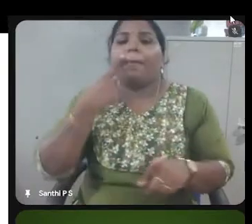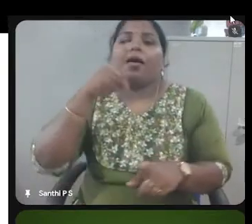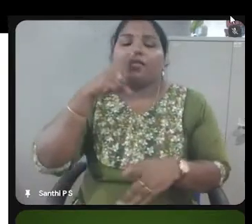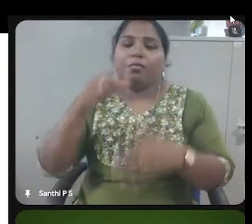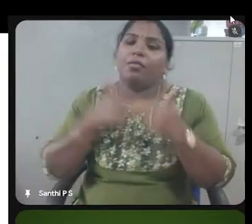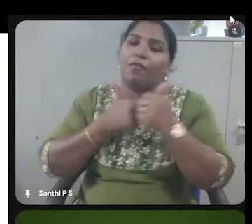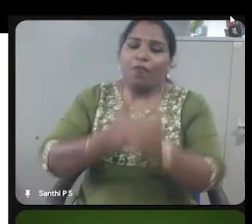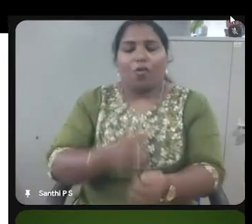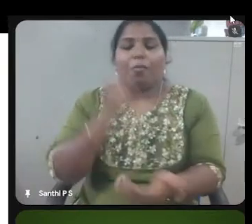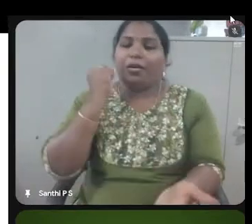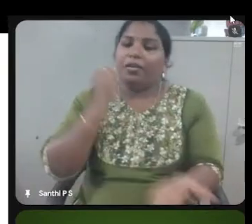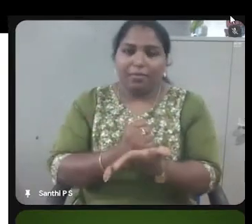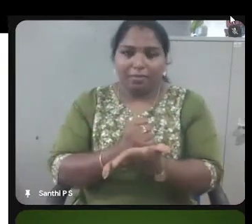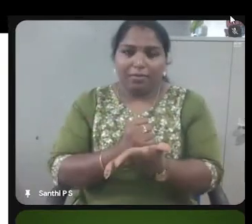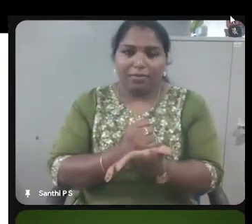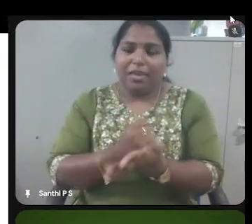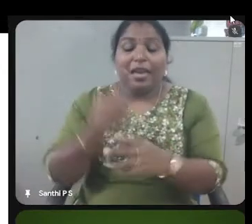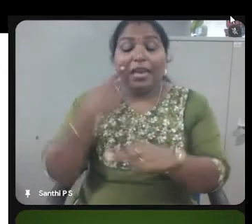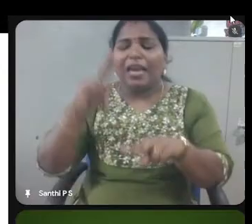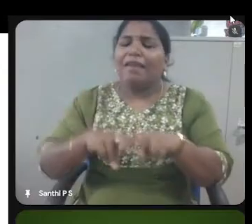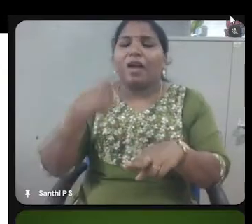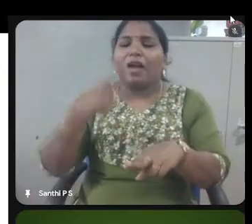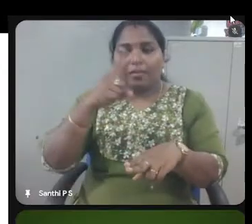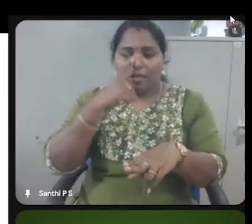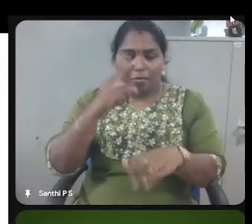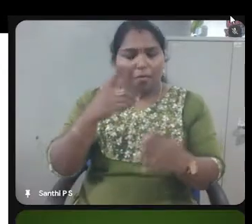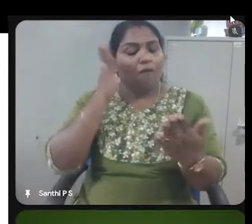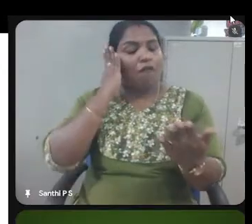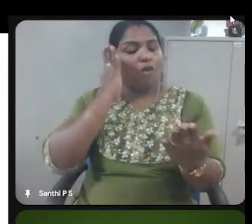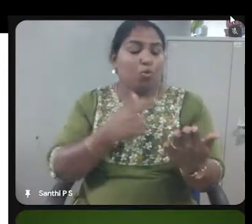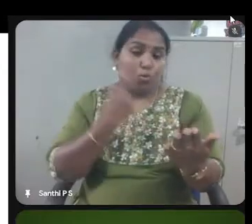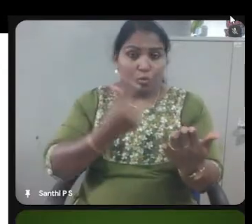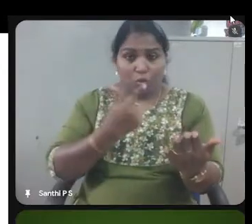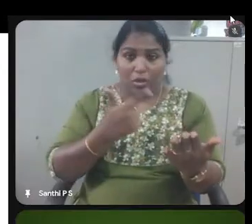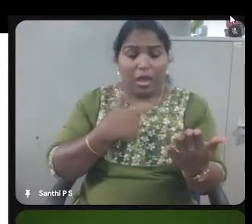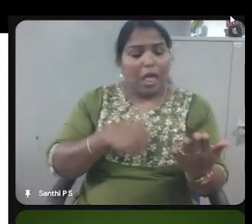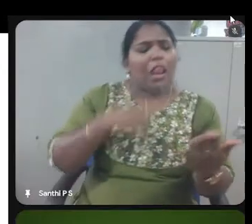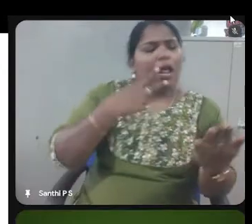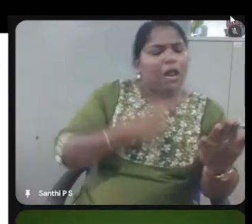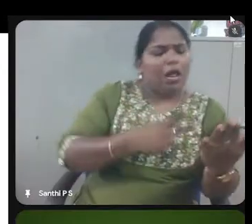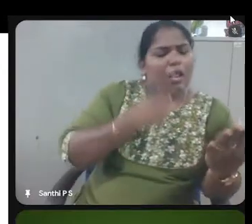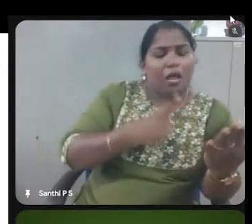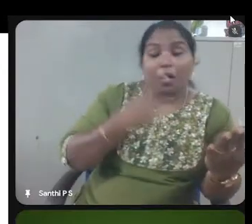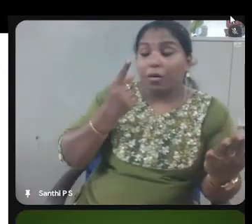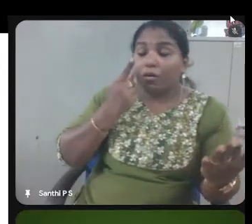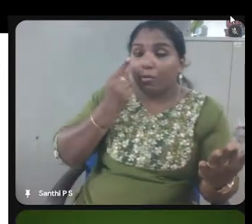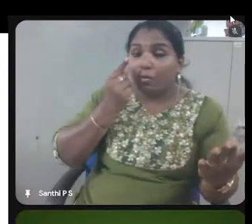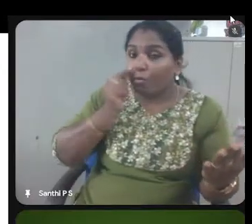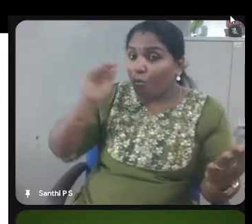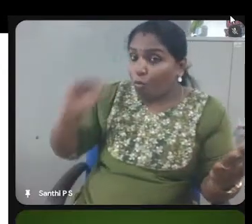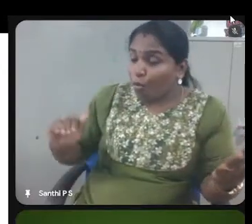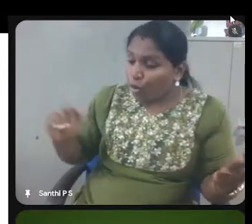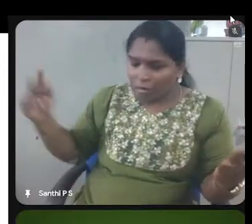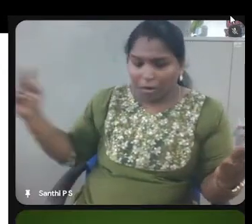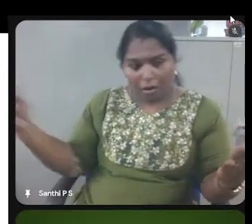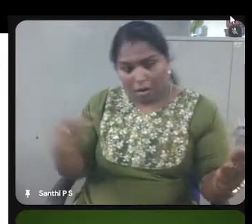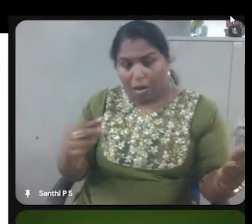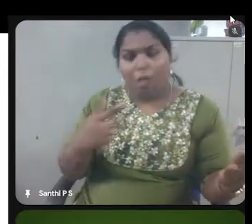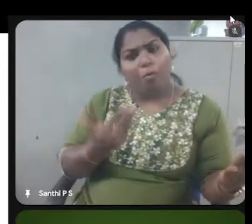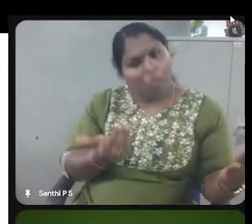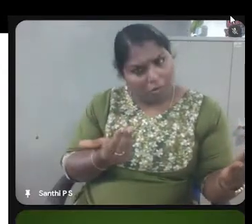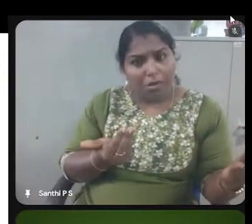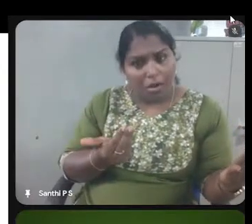ഉണ്ട്, ഈ ഫോൺ നമ്മൾ കാണുന്ന കാര്യങ്ങളൊക്കെ ഇവർക്ക് കാണാൻ പറ്റും. അപ്പൊ നമ്മൾ അത് വളരെ കെയർഫുൾ ആയിട്ട് വേണം കാര്യങ്ങൾ